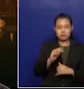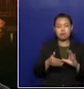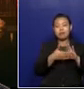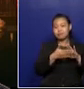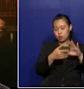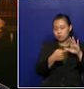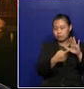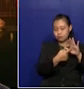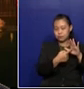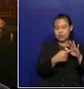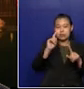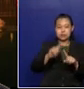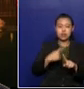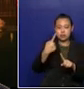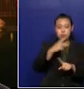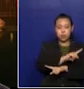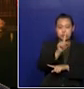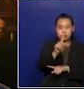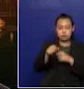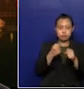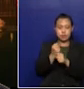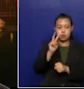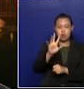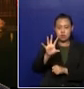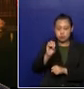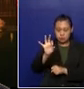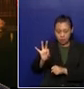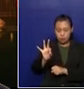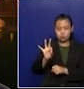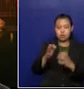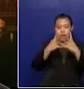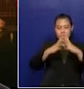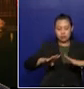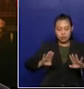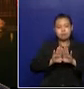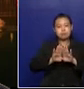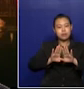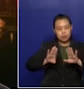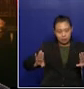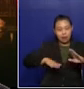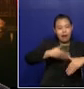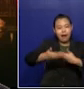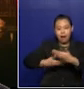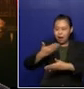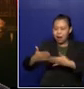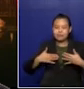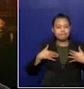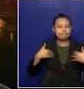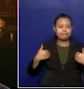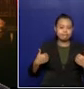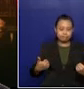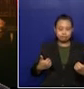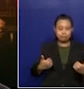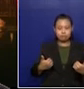รเนี่ย1มกราคม2559เปิดเสรีอาเซียนเด็กๆก็มานั่งครั้งที่แล้วผมจำ